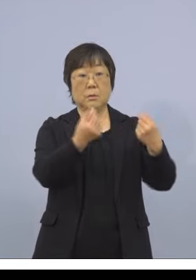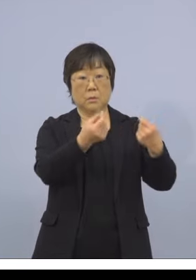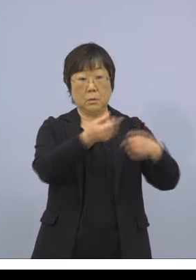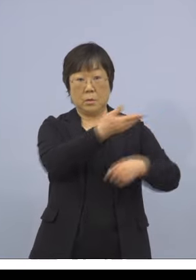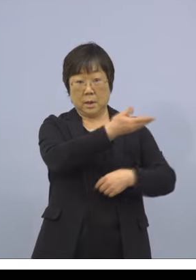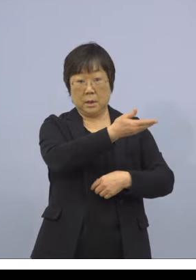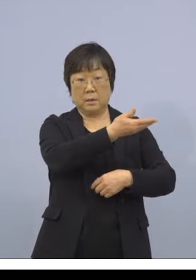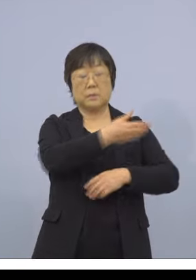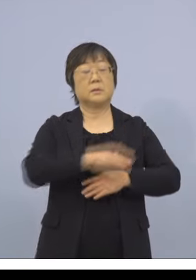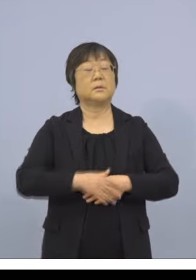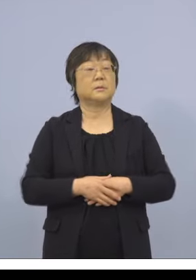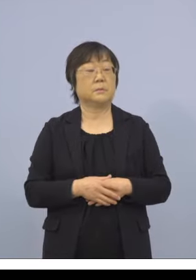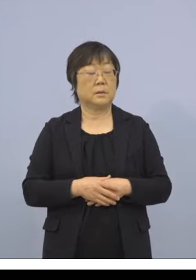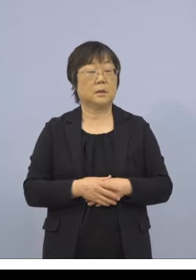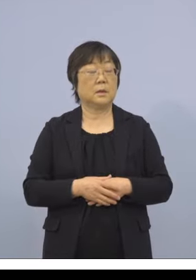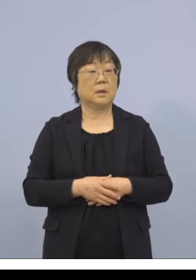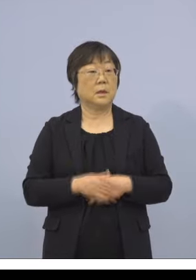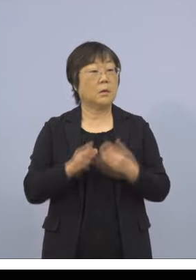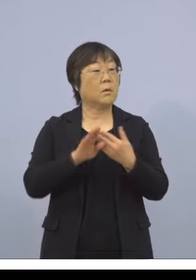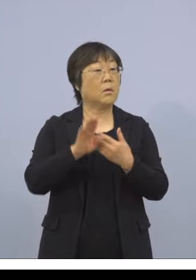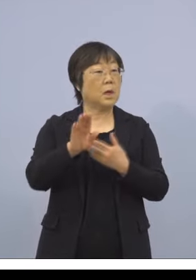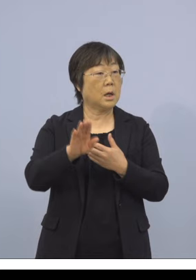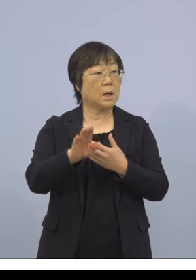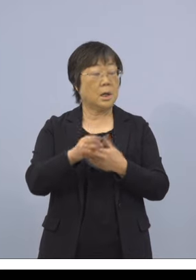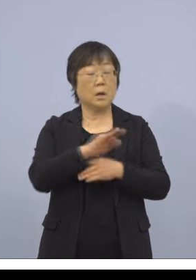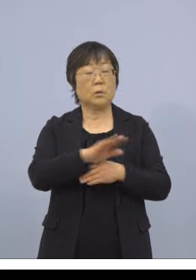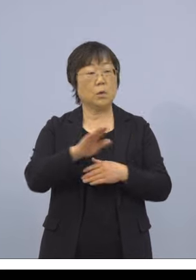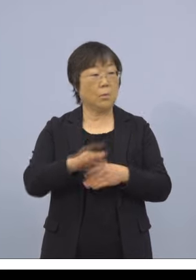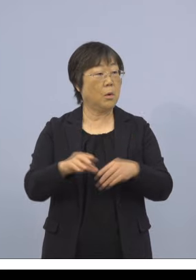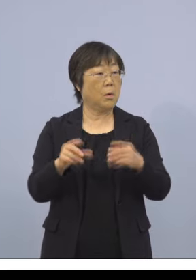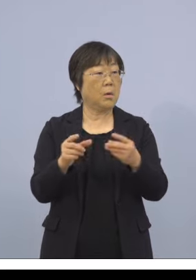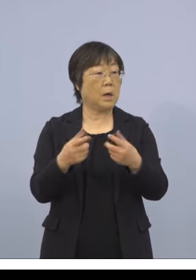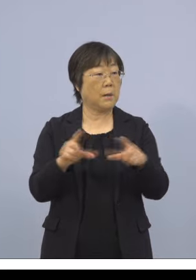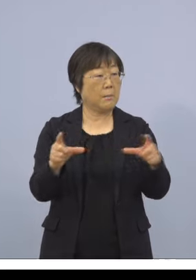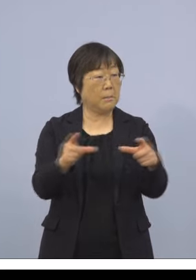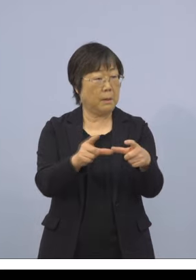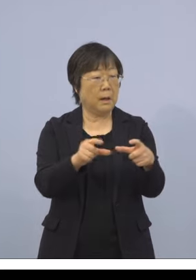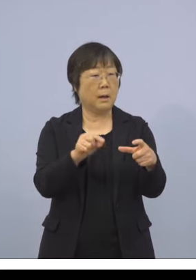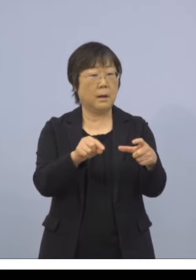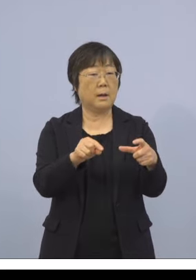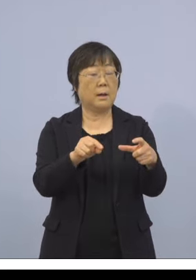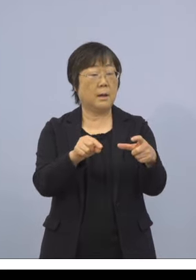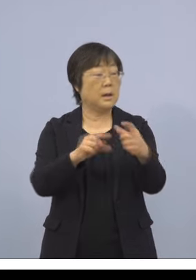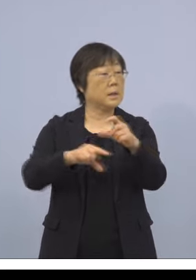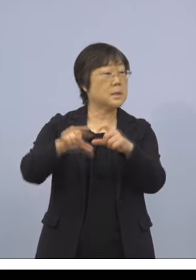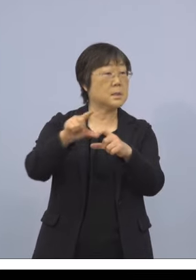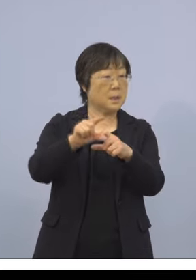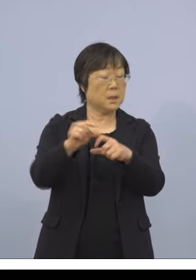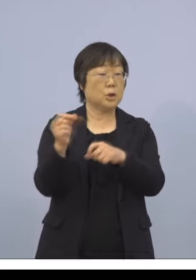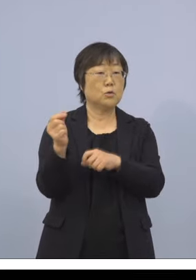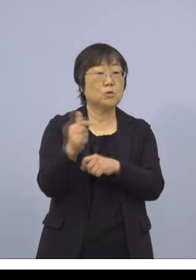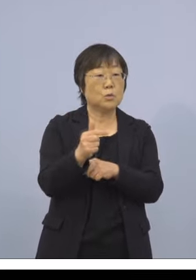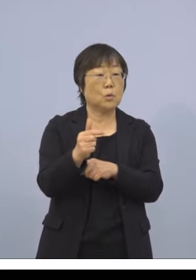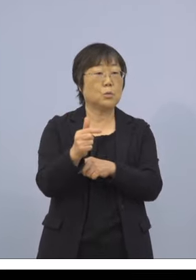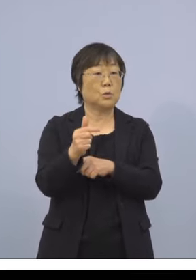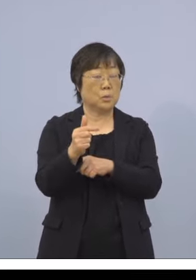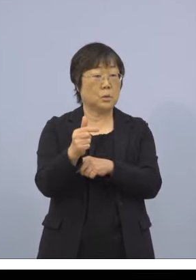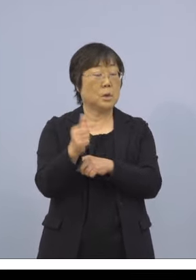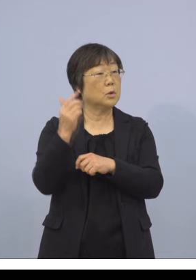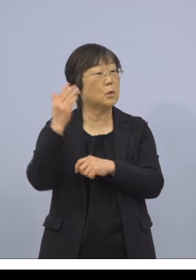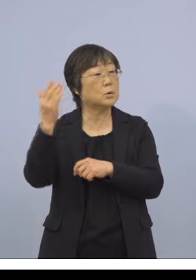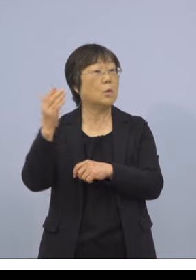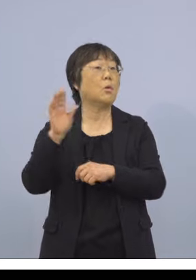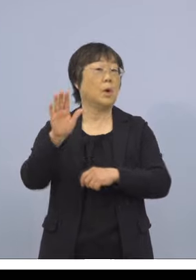通りですね、まあ、やはりこれから少子化がまだまだ、さらに急速に加速